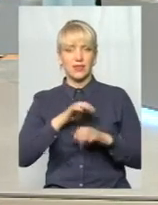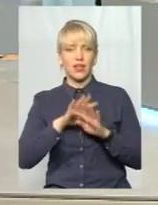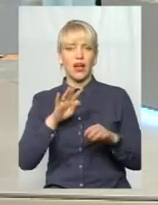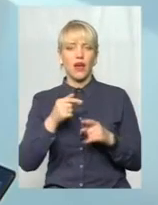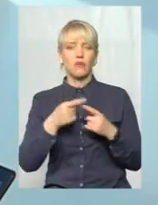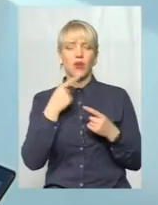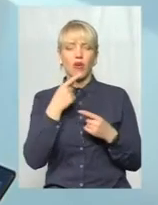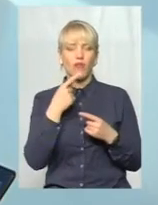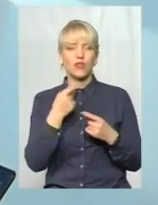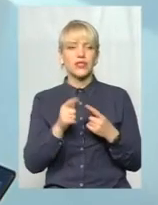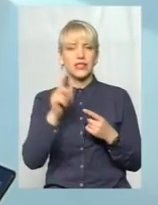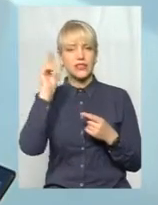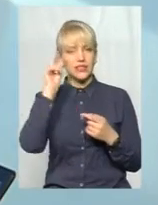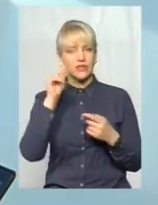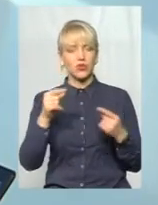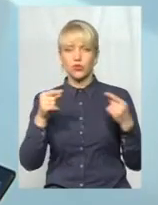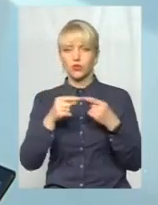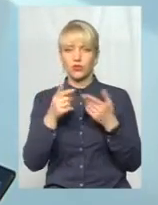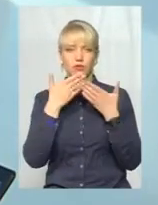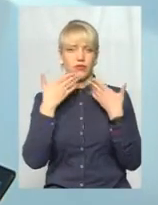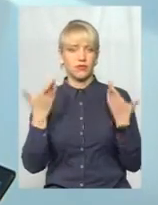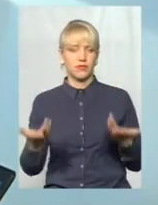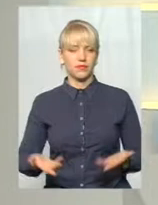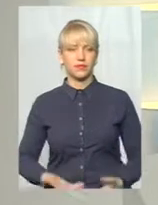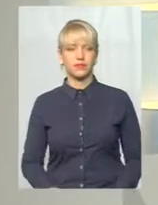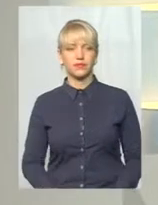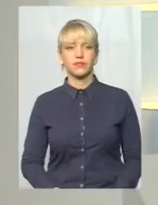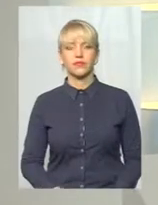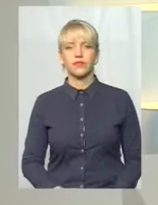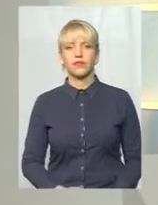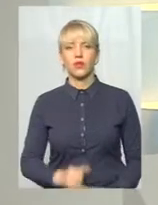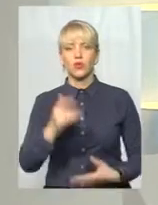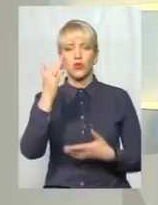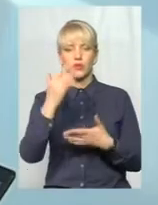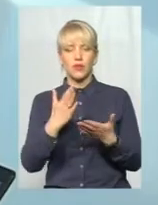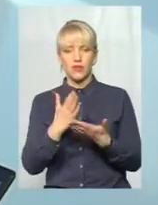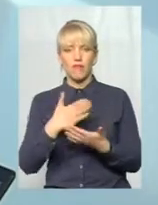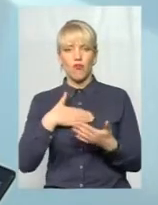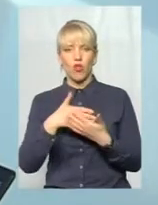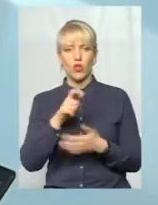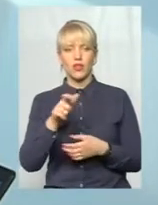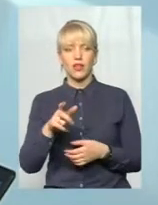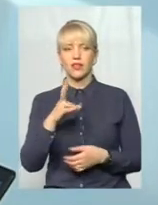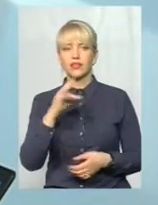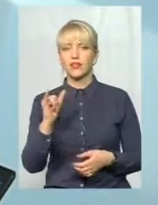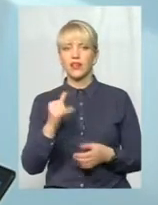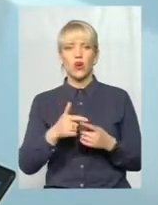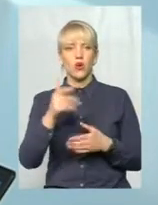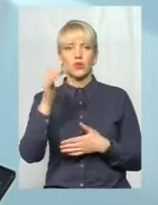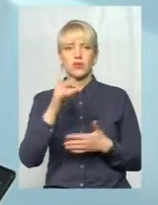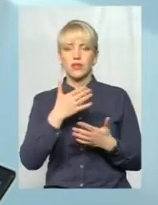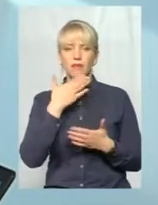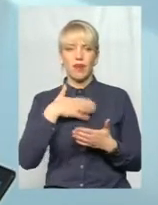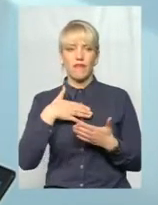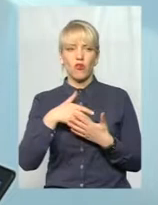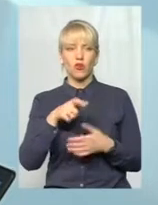станом на сьогодні в нас є неідентифікованою. В списках є волонтери? Ні, в списках волонтерів